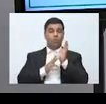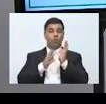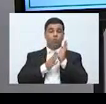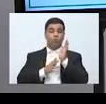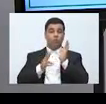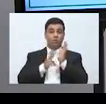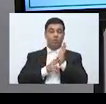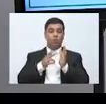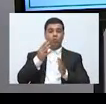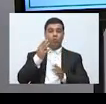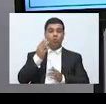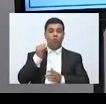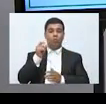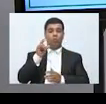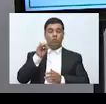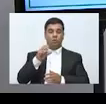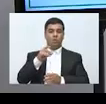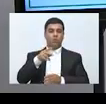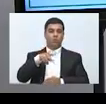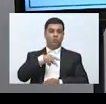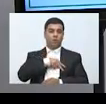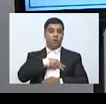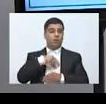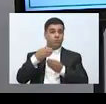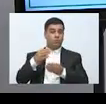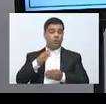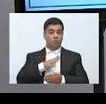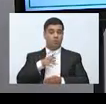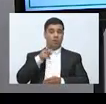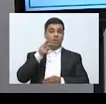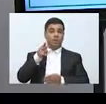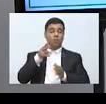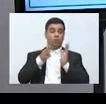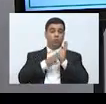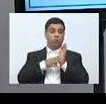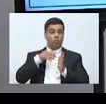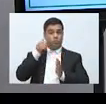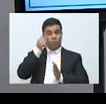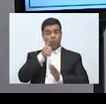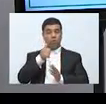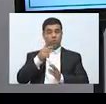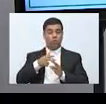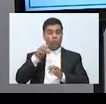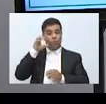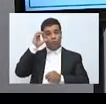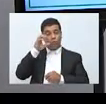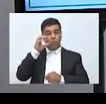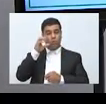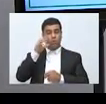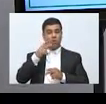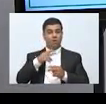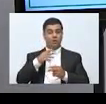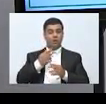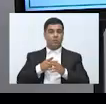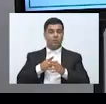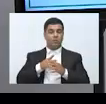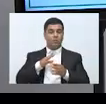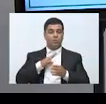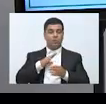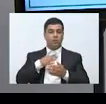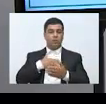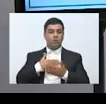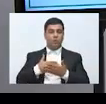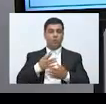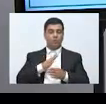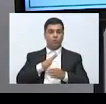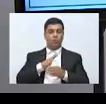1998-yil Shuhrat medali bilan taqdirlangan. 2009-yilda esa O'zbekistonda xizmat ko'rsatgan